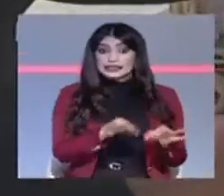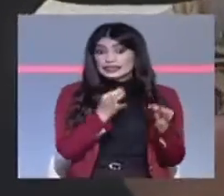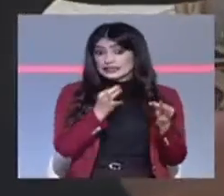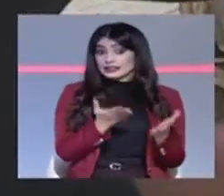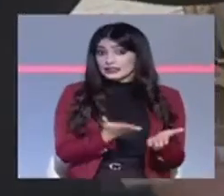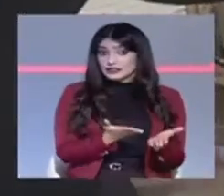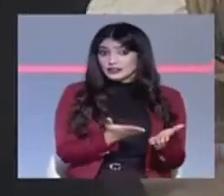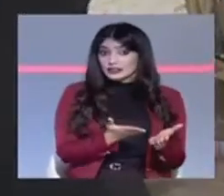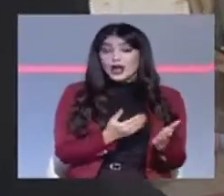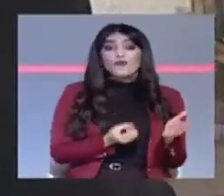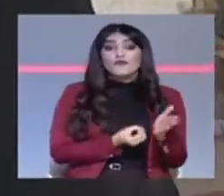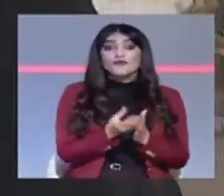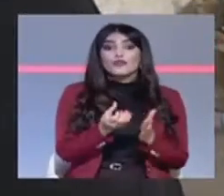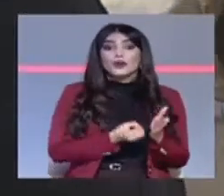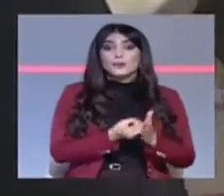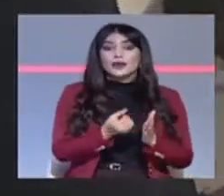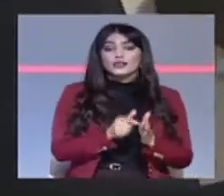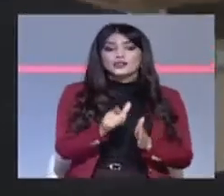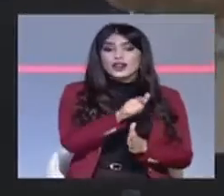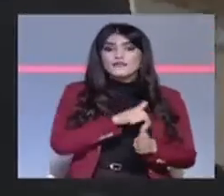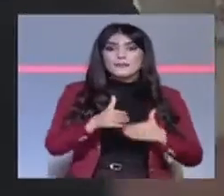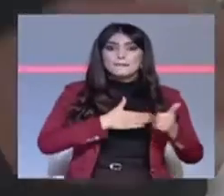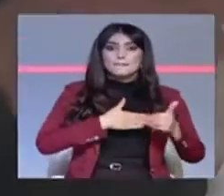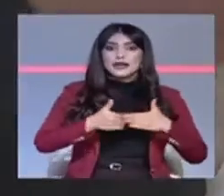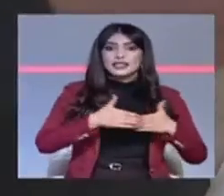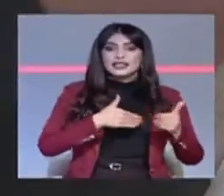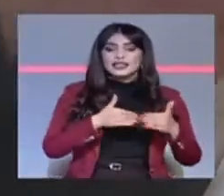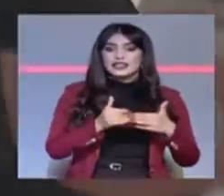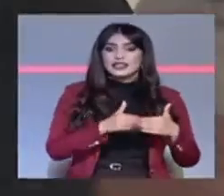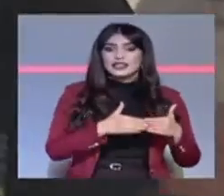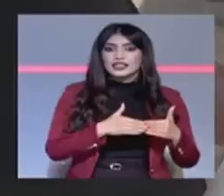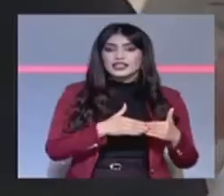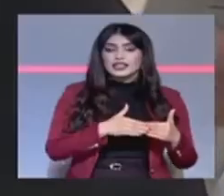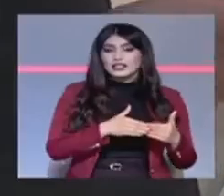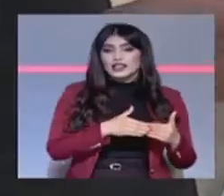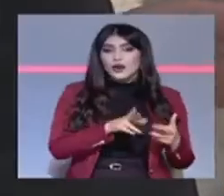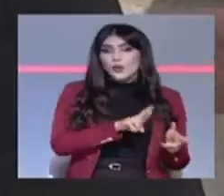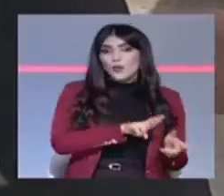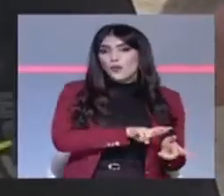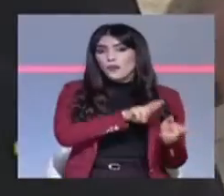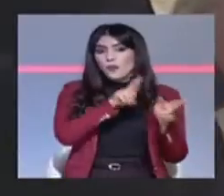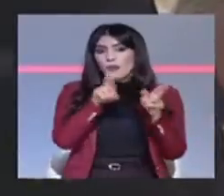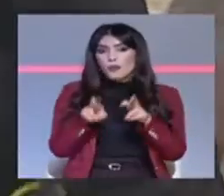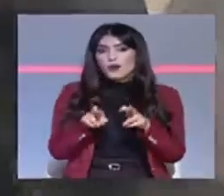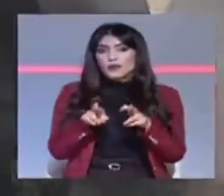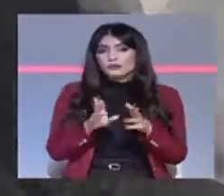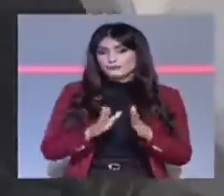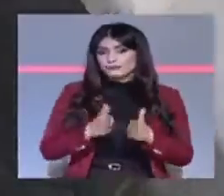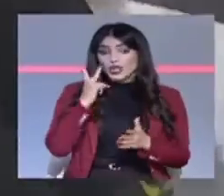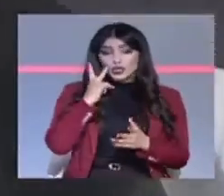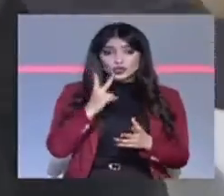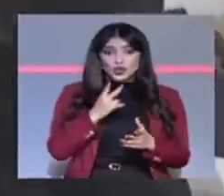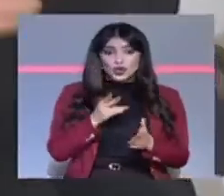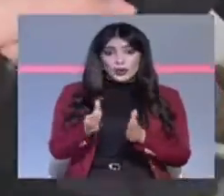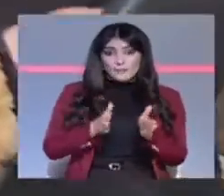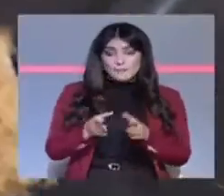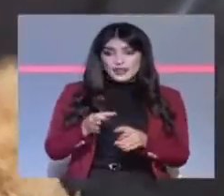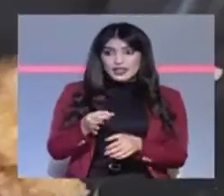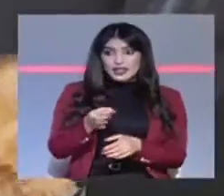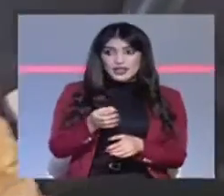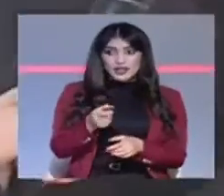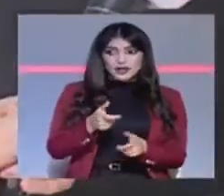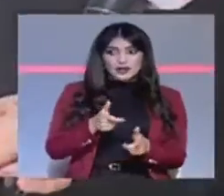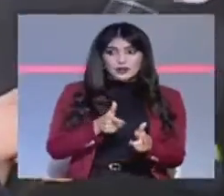اه معلومات على ال المواد اللي تم نقلها اه فيه اساس